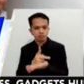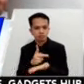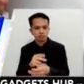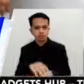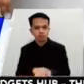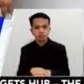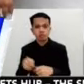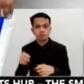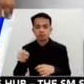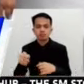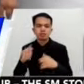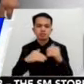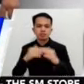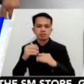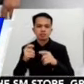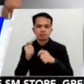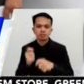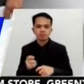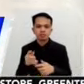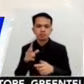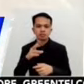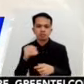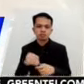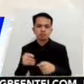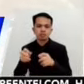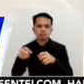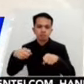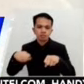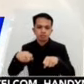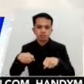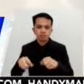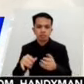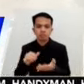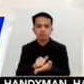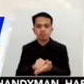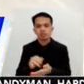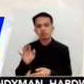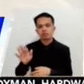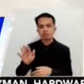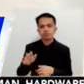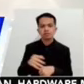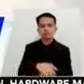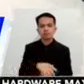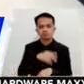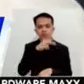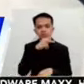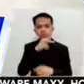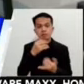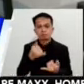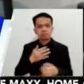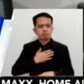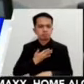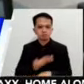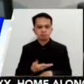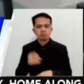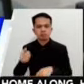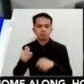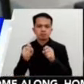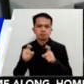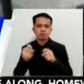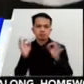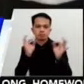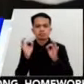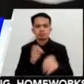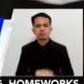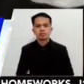workers, tambay at mga tricycle driver ang parokyano ng suspect. Aminado ang suspect na nagbebenta siya ng droga. Inaalam